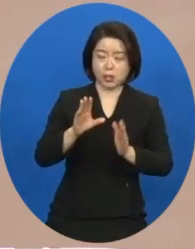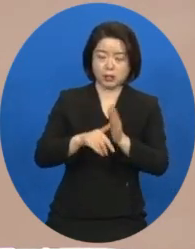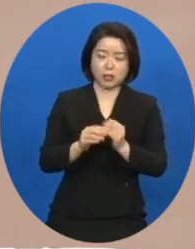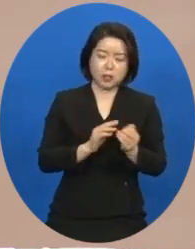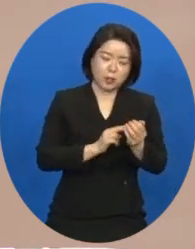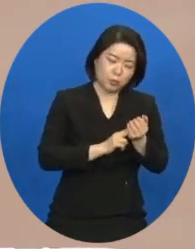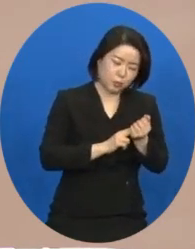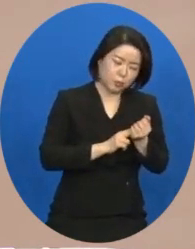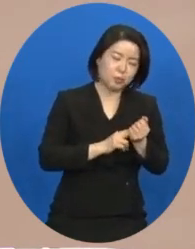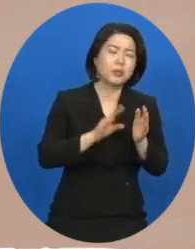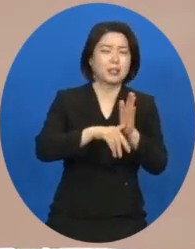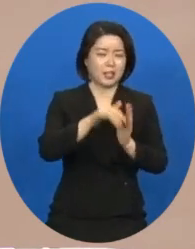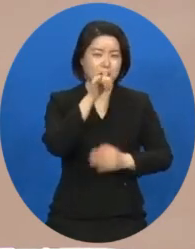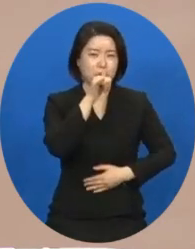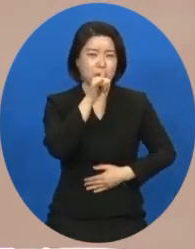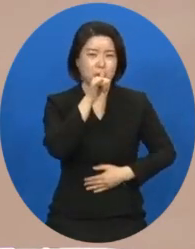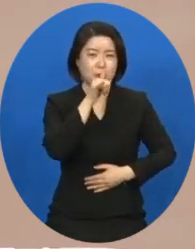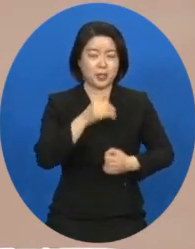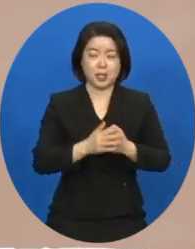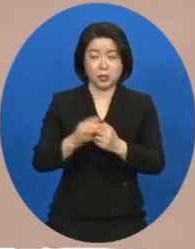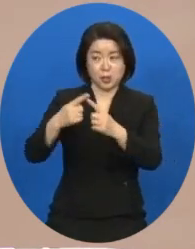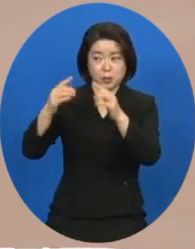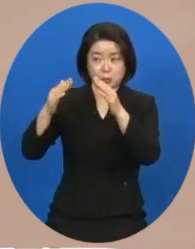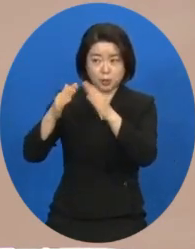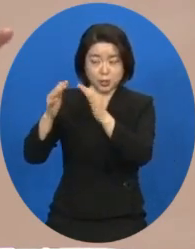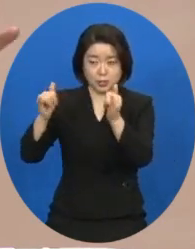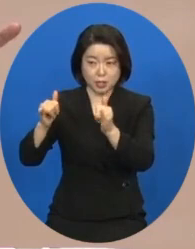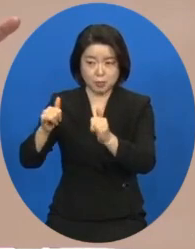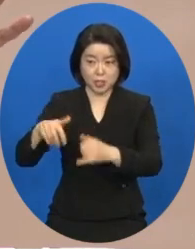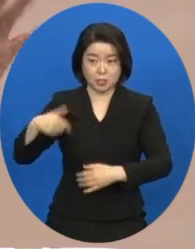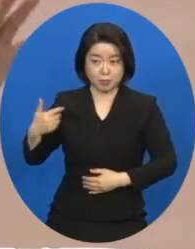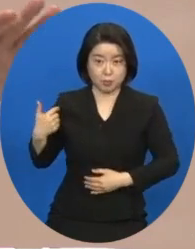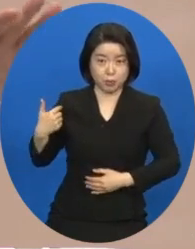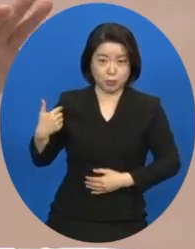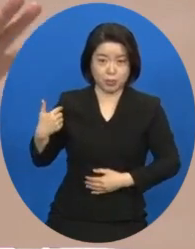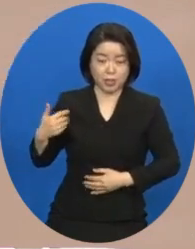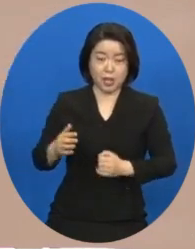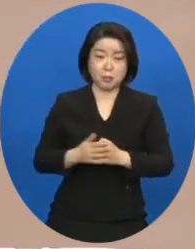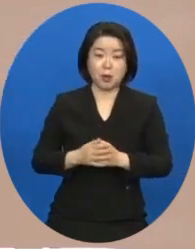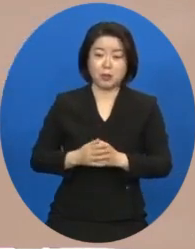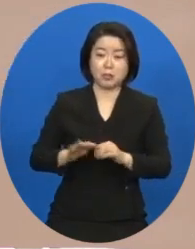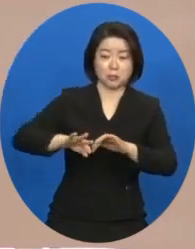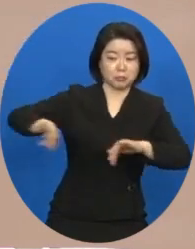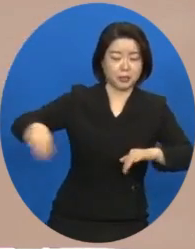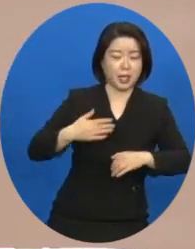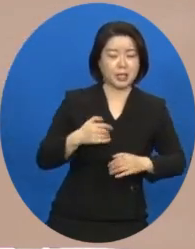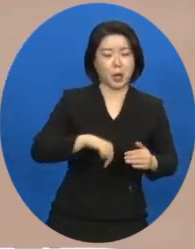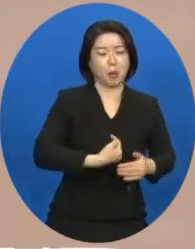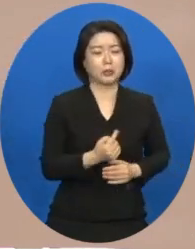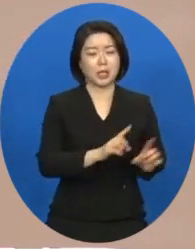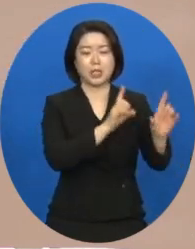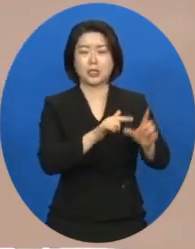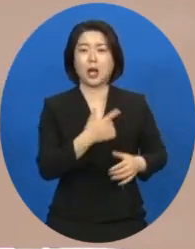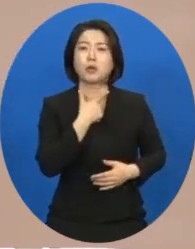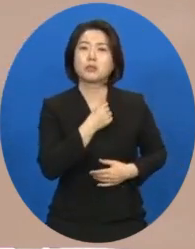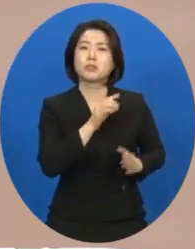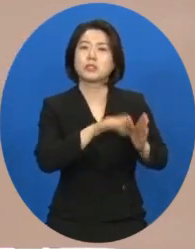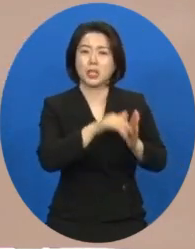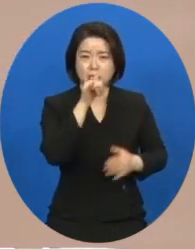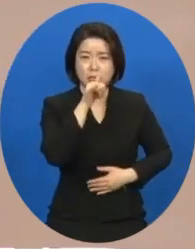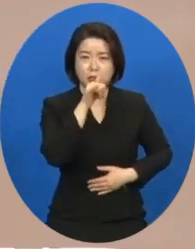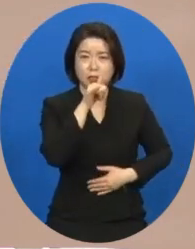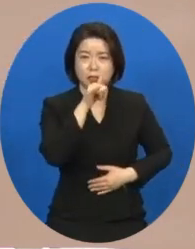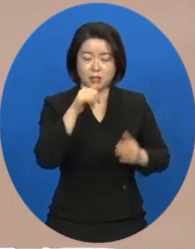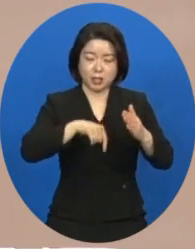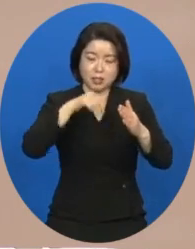싶은 때도 있고 교인들이 모르는 가운데 좀 저도 그렇게 좀 지내고 싶은 순간도 솔직히 제